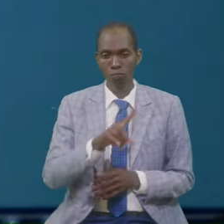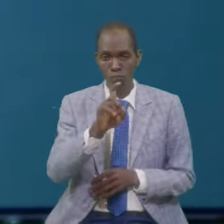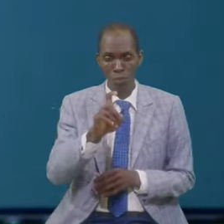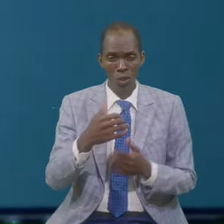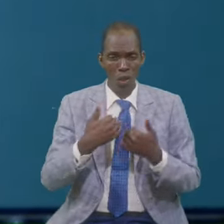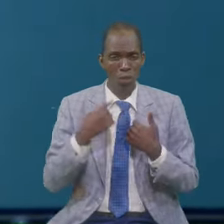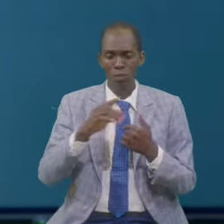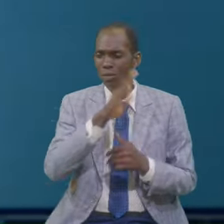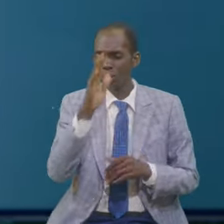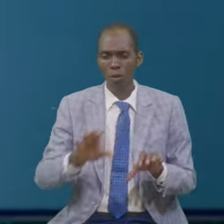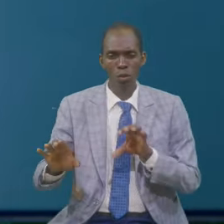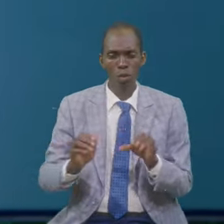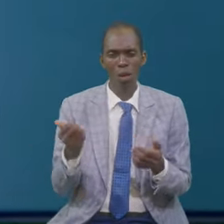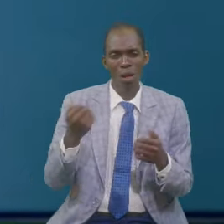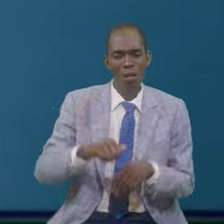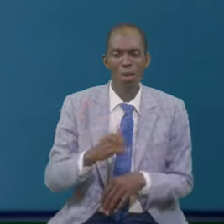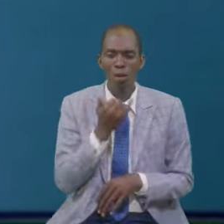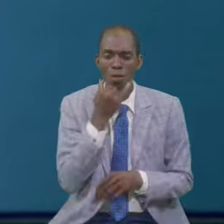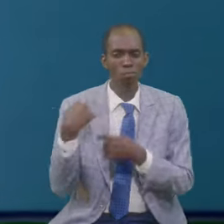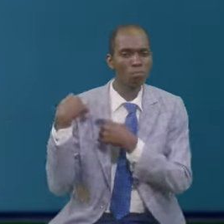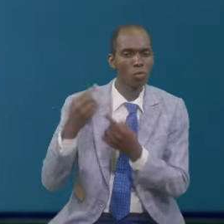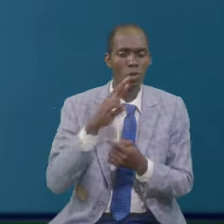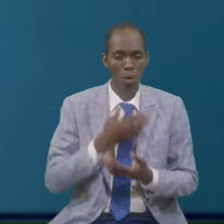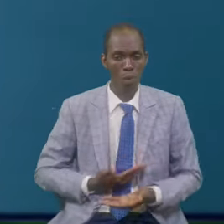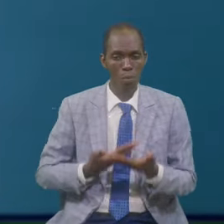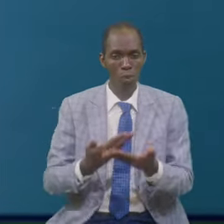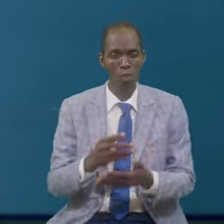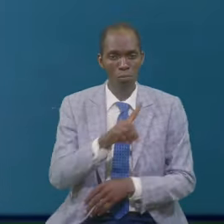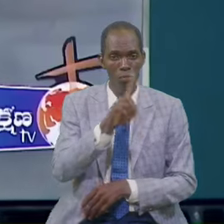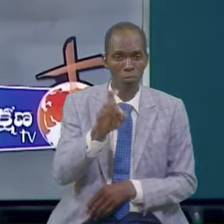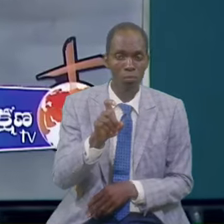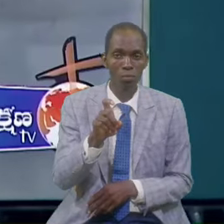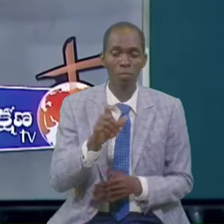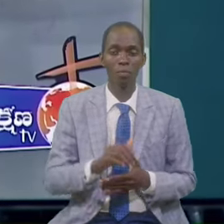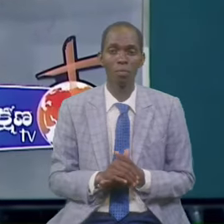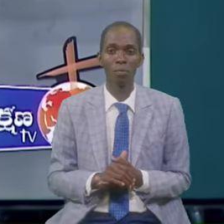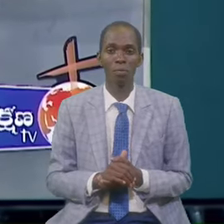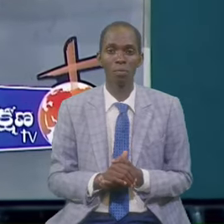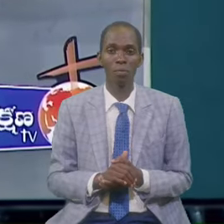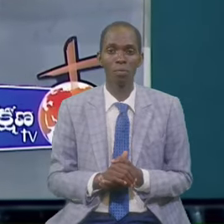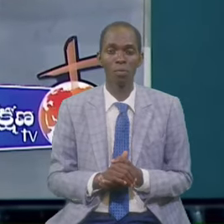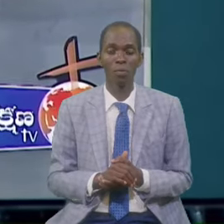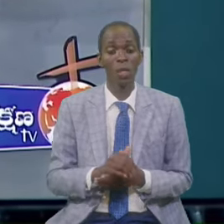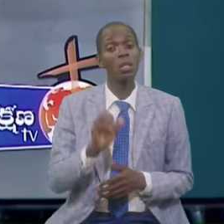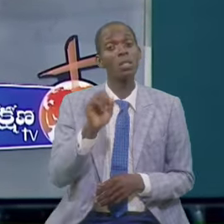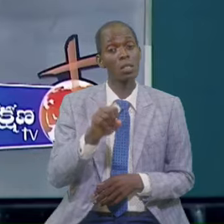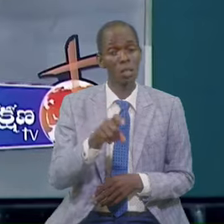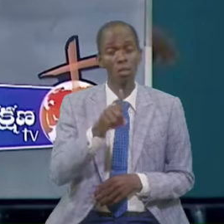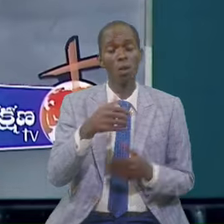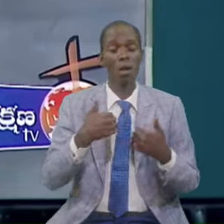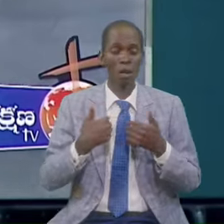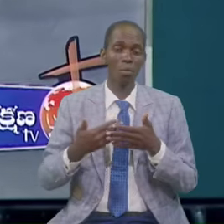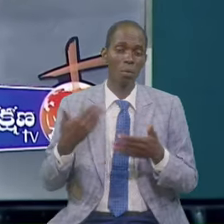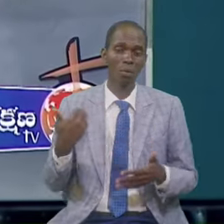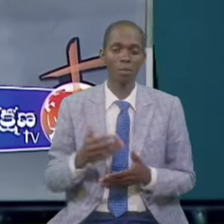wrong since you were born? ఇప్పుడు కూడా పుట్టిన తర్వాత ఏ తప్పు చేయలేదండి అనేవారు. Yes, you have. అవును, మీకు